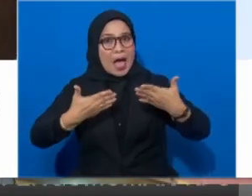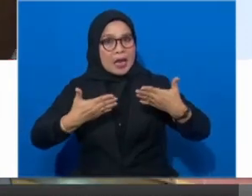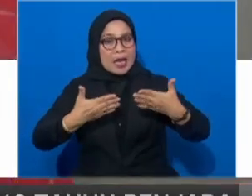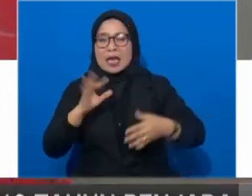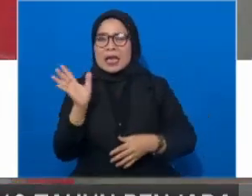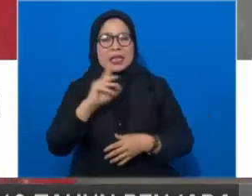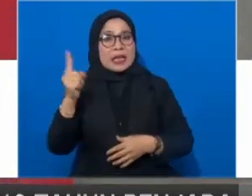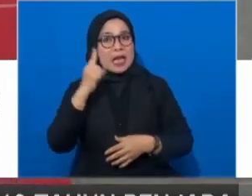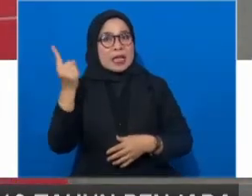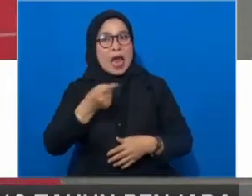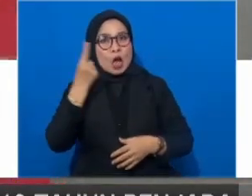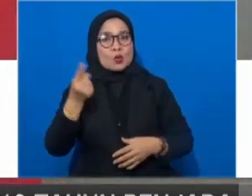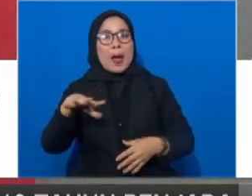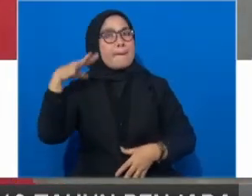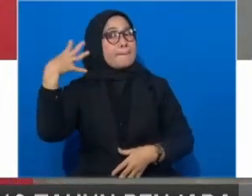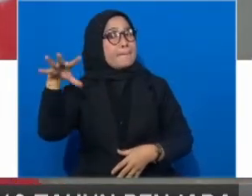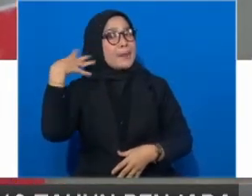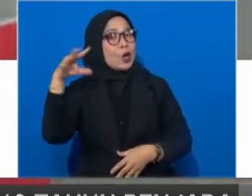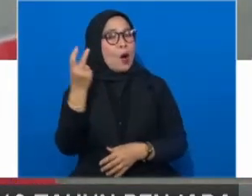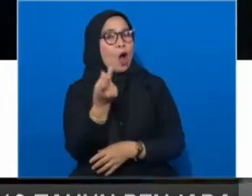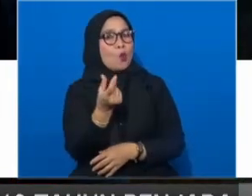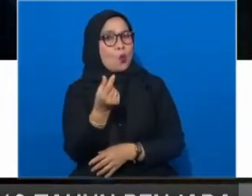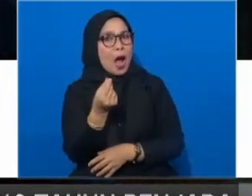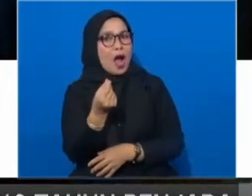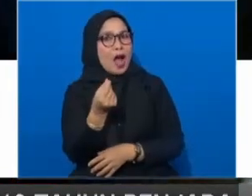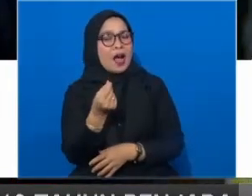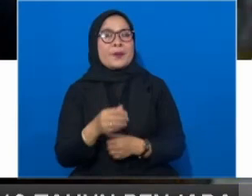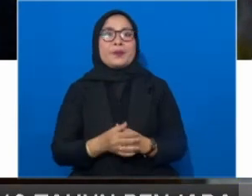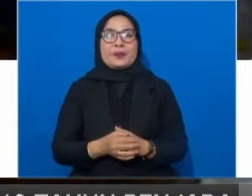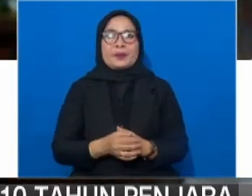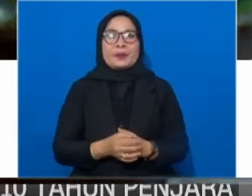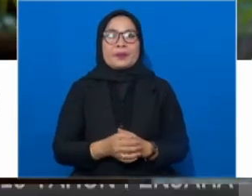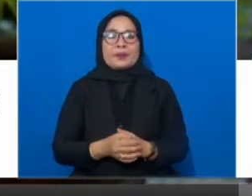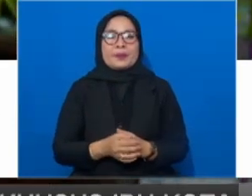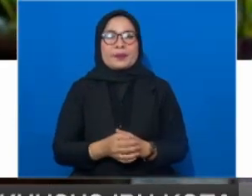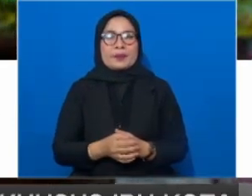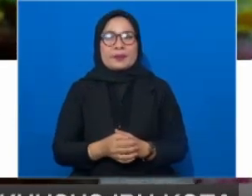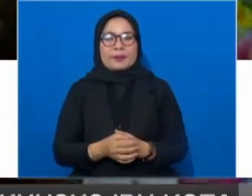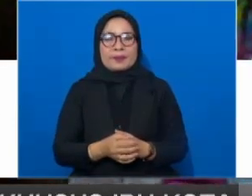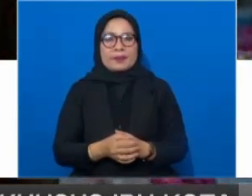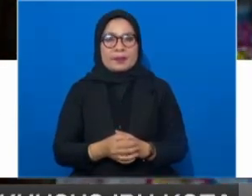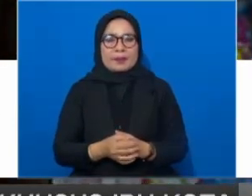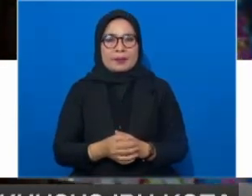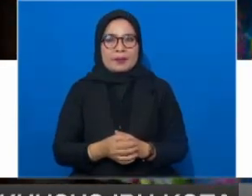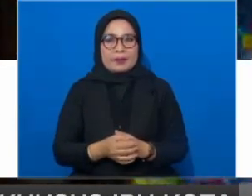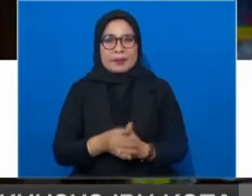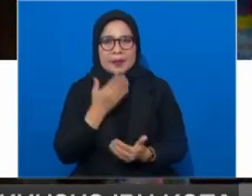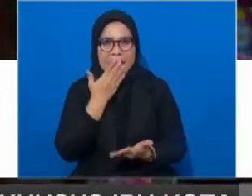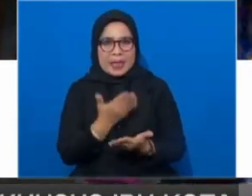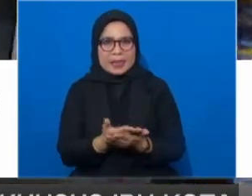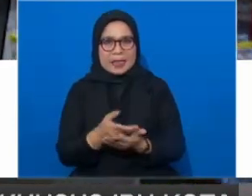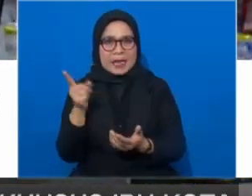bergantung pada kemewahan materi semata. Rian Fernando, Dwi Agung Yuldiarto, Tangerang.